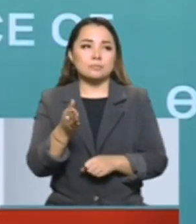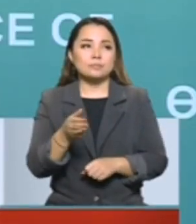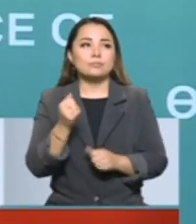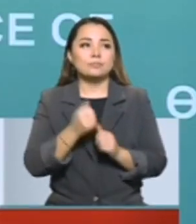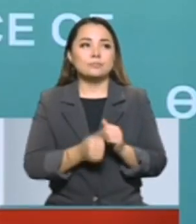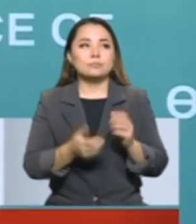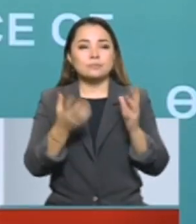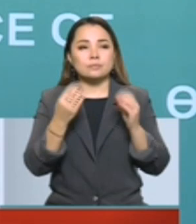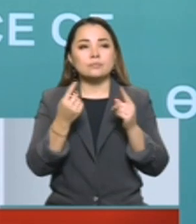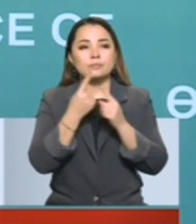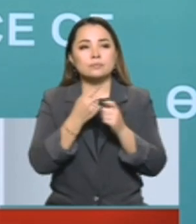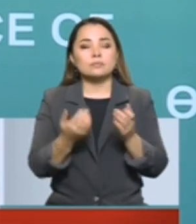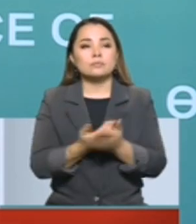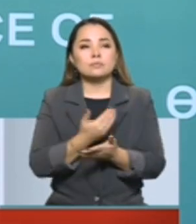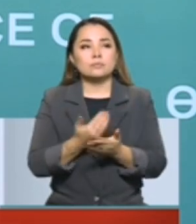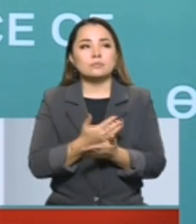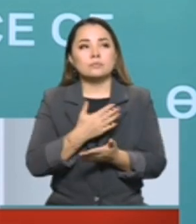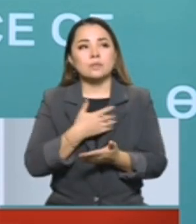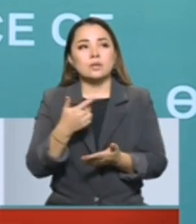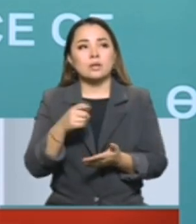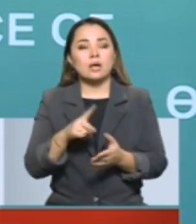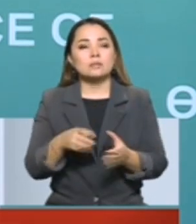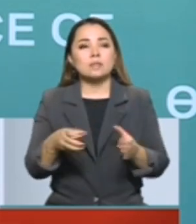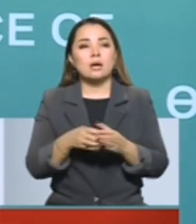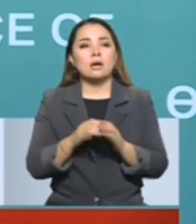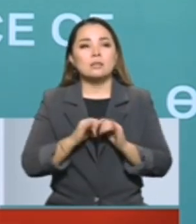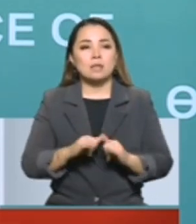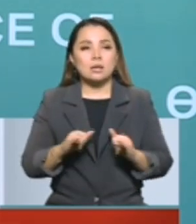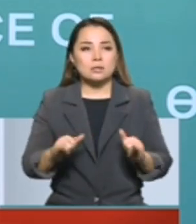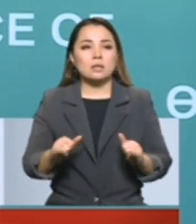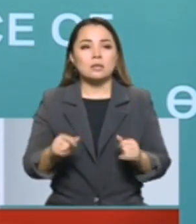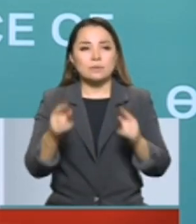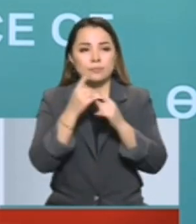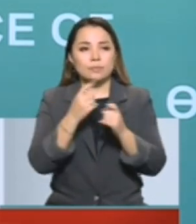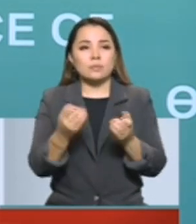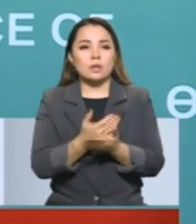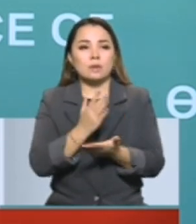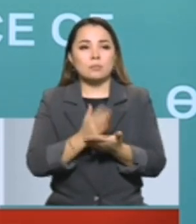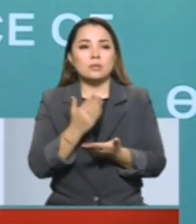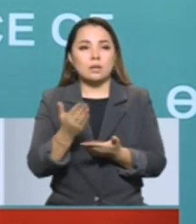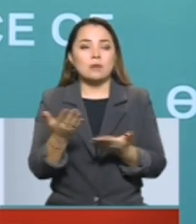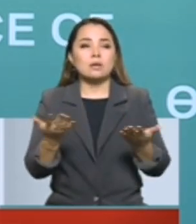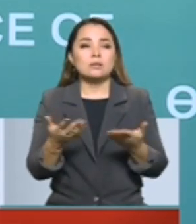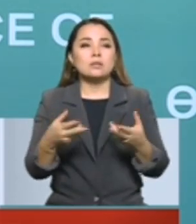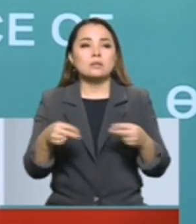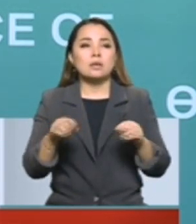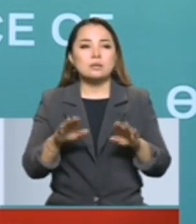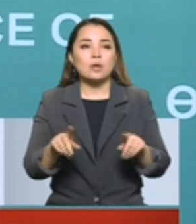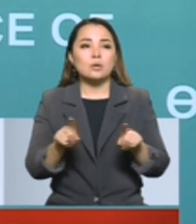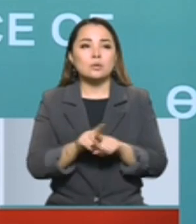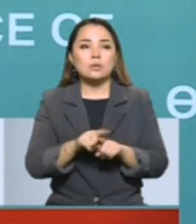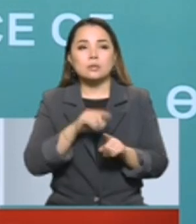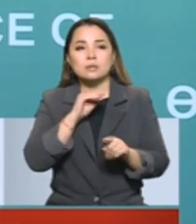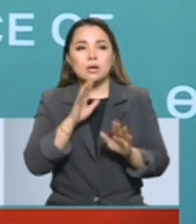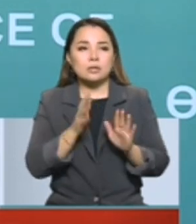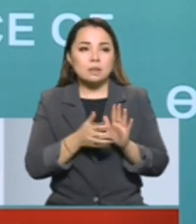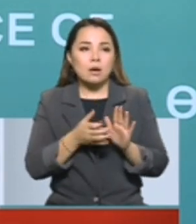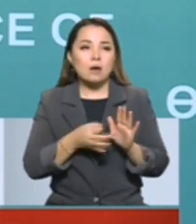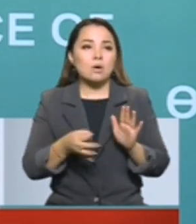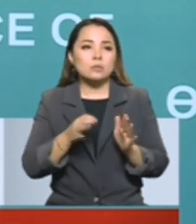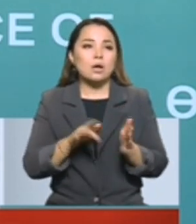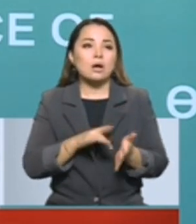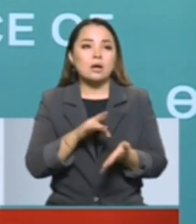Күнделікті мәлімет біз жаңағы газ тарату станцияларынан алып жинақтап отырмыз. Қай жерде қандай жетіспеушілік бар, оны аудан